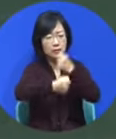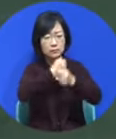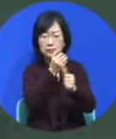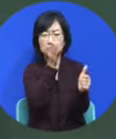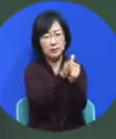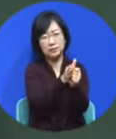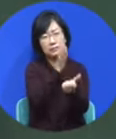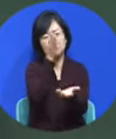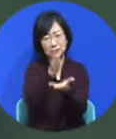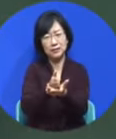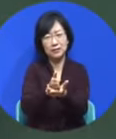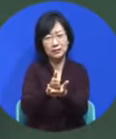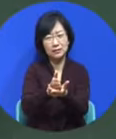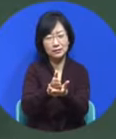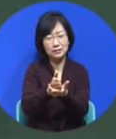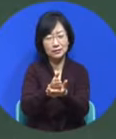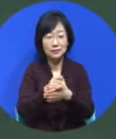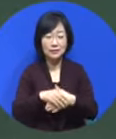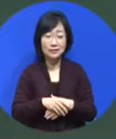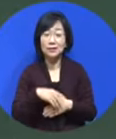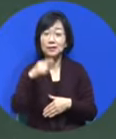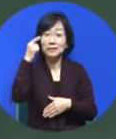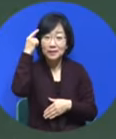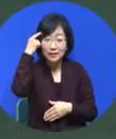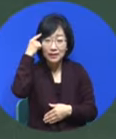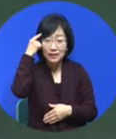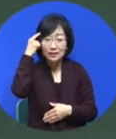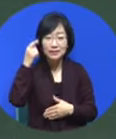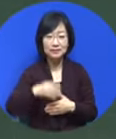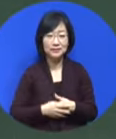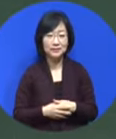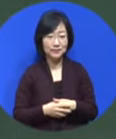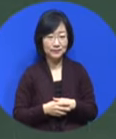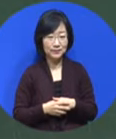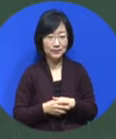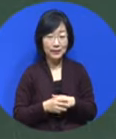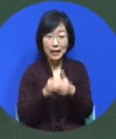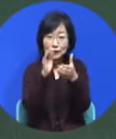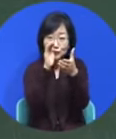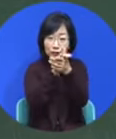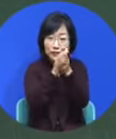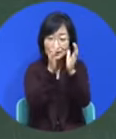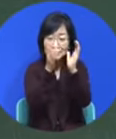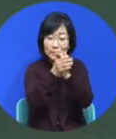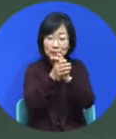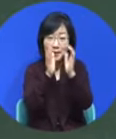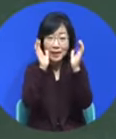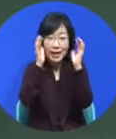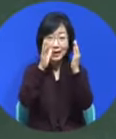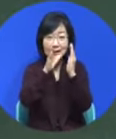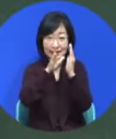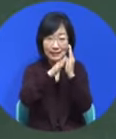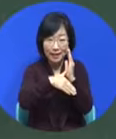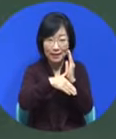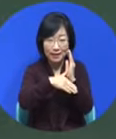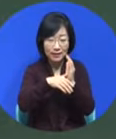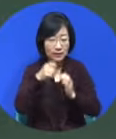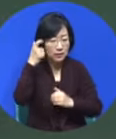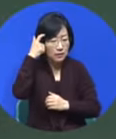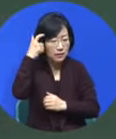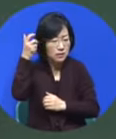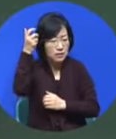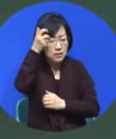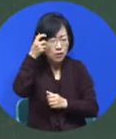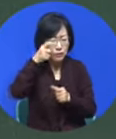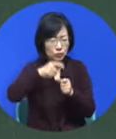봅니다 면은 때가 영적으로 제로 많은 것을 영향을 받는데